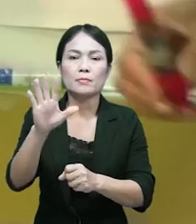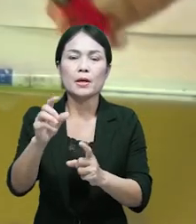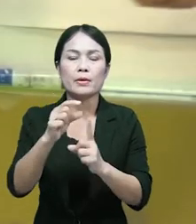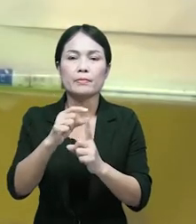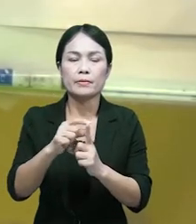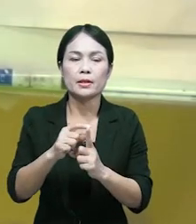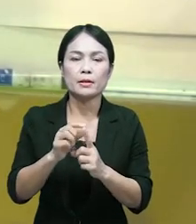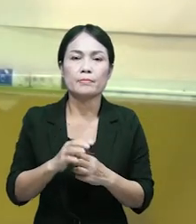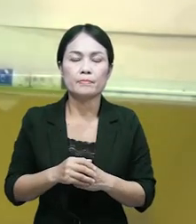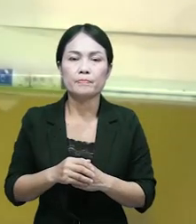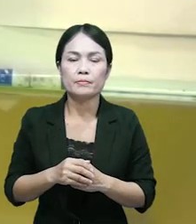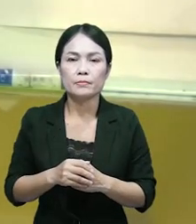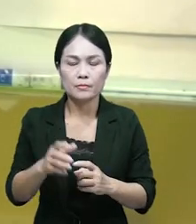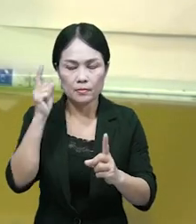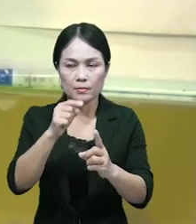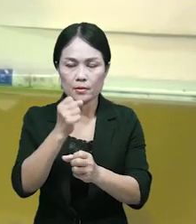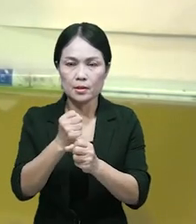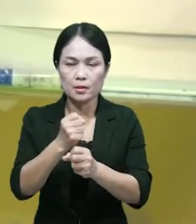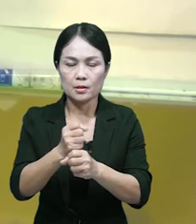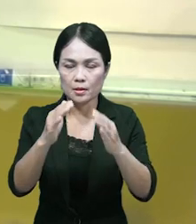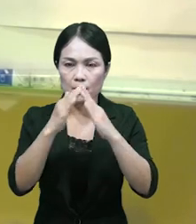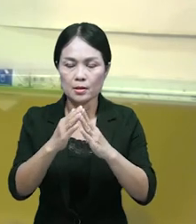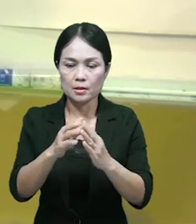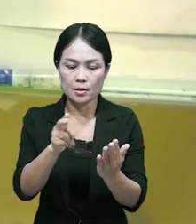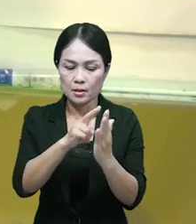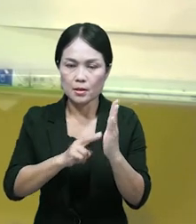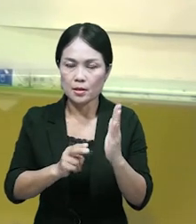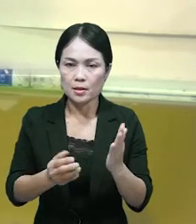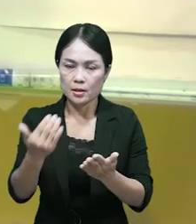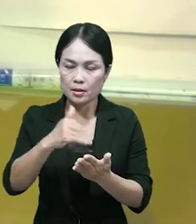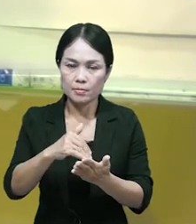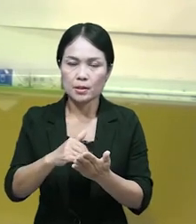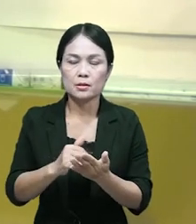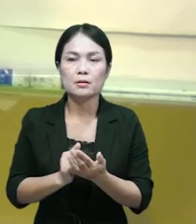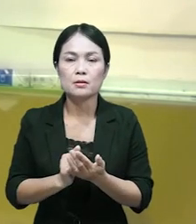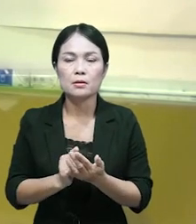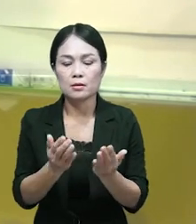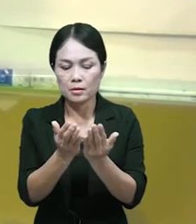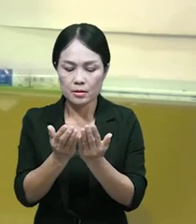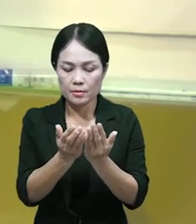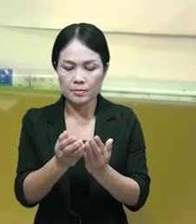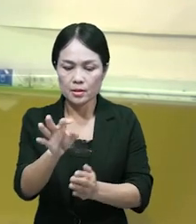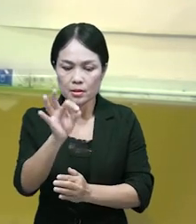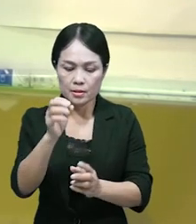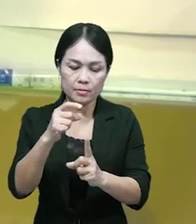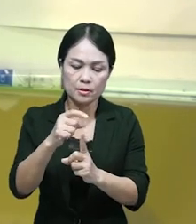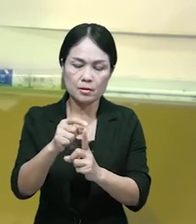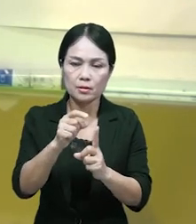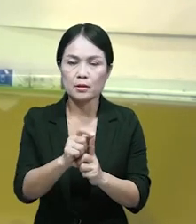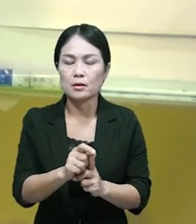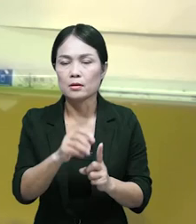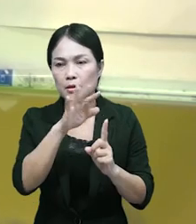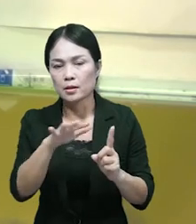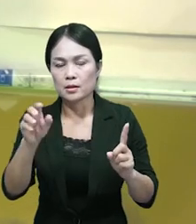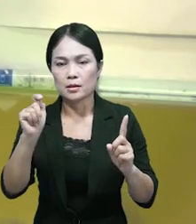ក្យចាអញ្ចឹងទៅដល់ផ្ទះសូមកូនអានអត្ថបទសារឡើងវិញណាកូនណាអានហើយកូនរកពាក្យដែលមានអក្សររខា